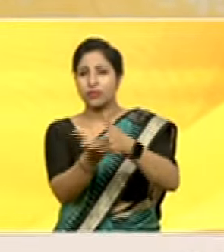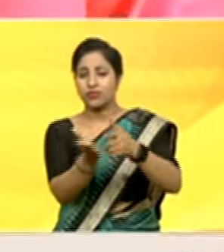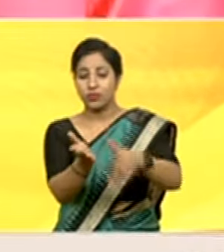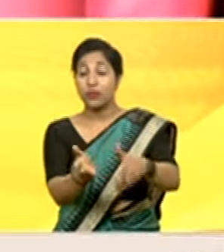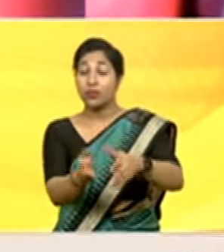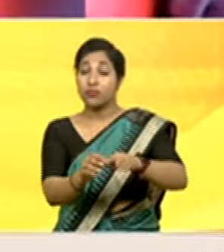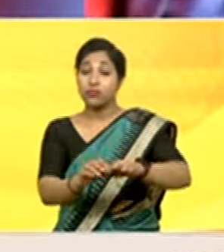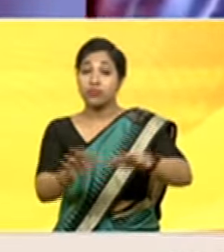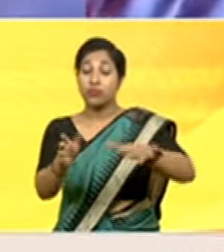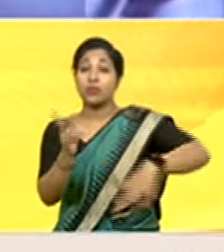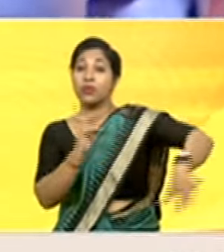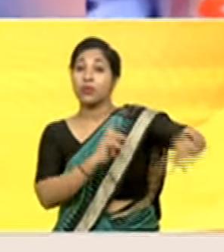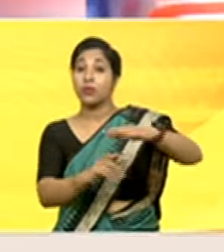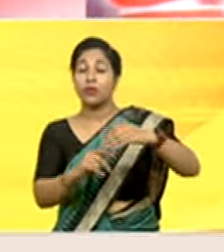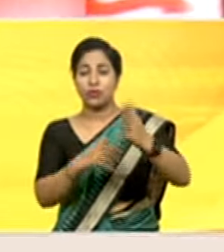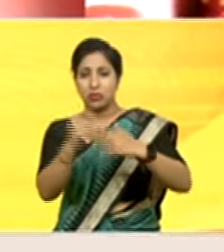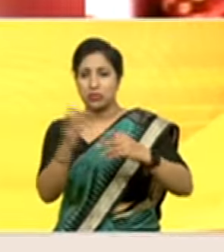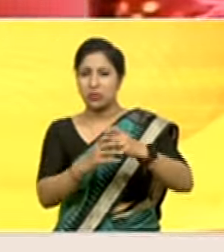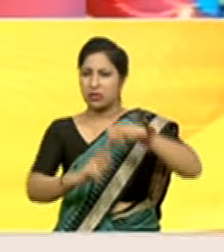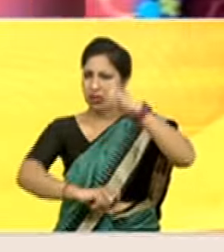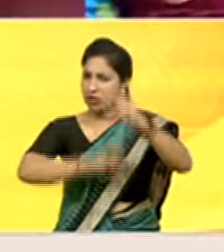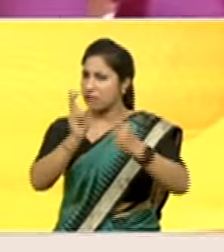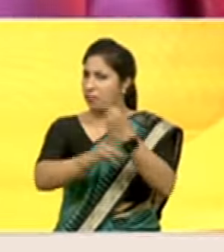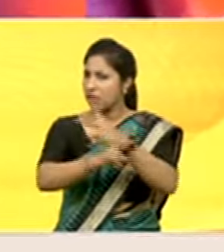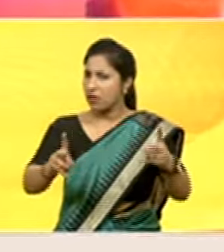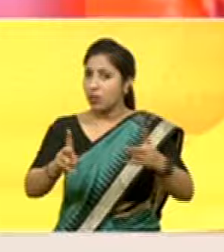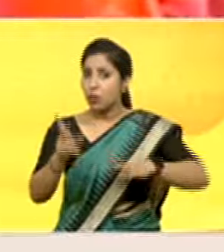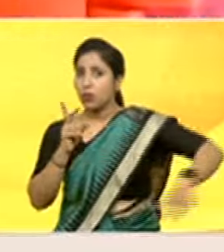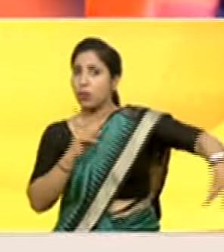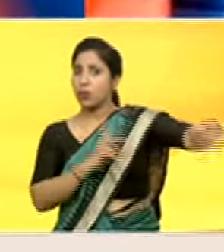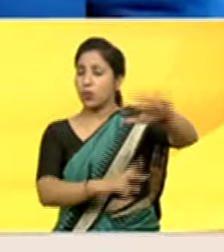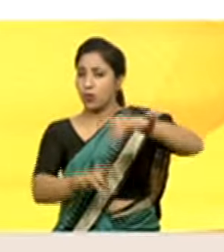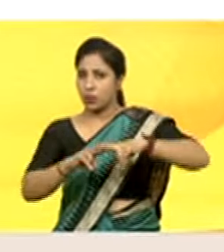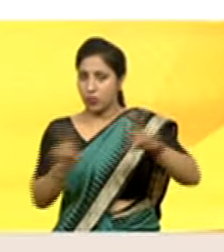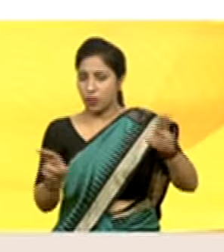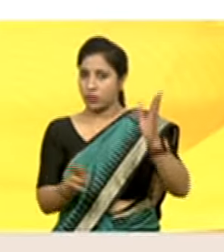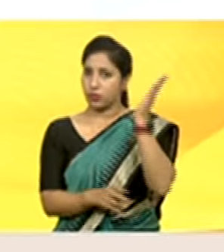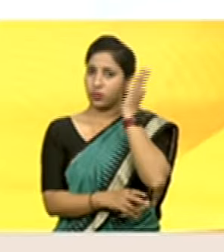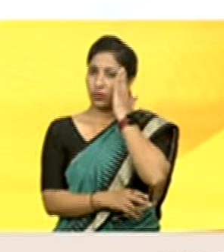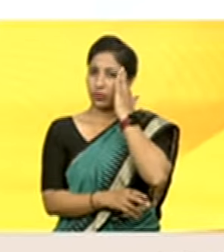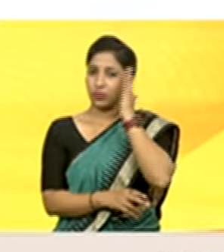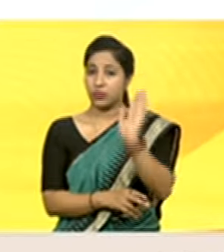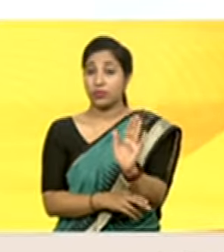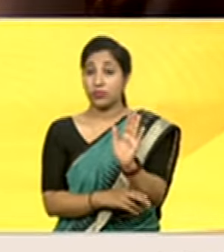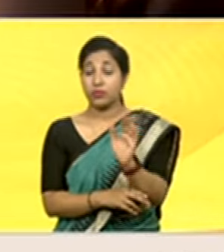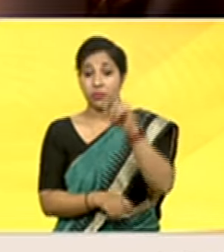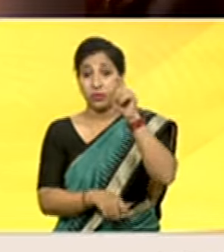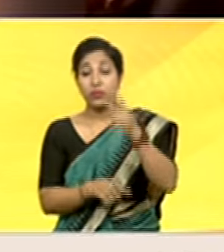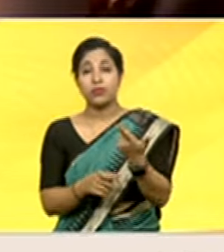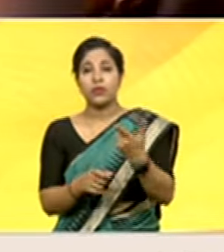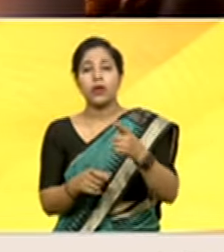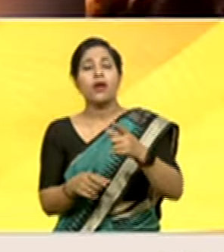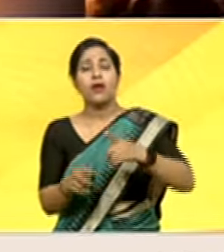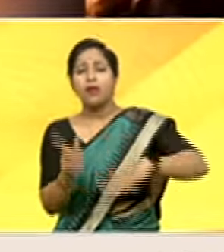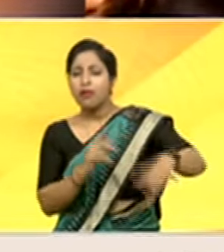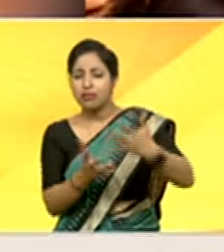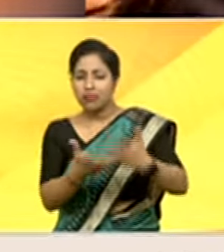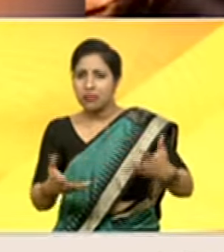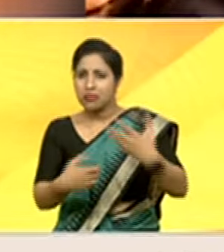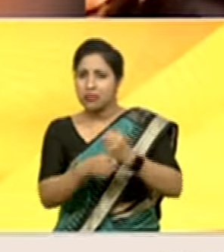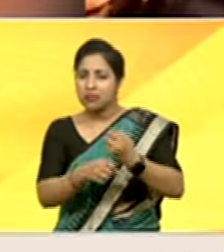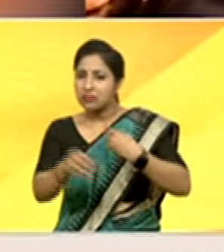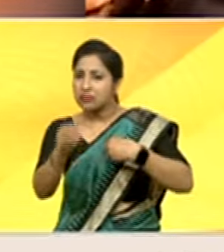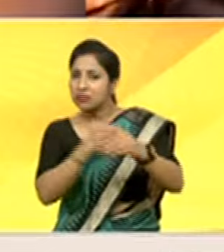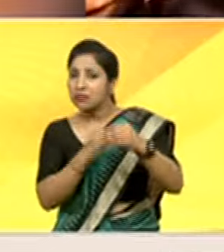मल्टी नेशनल कंपनियों तक का सफर पूरा कर रहे हैं लोकल के लिए वोकल होने का